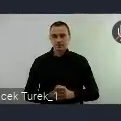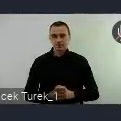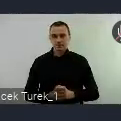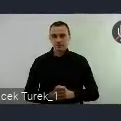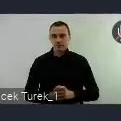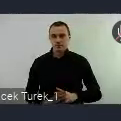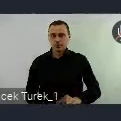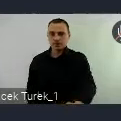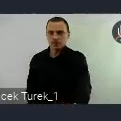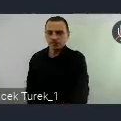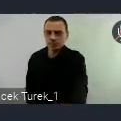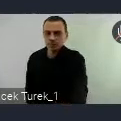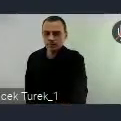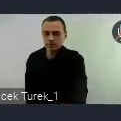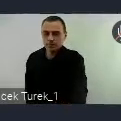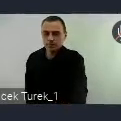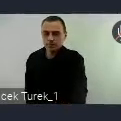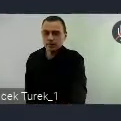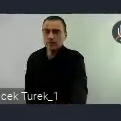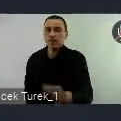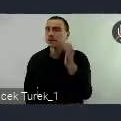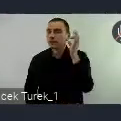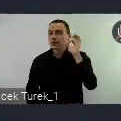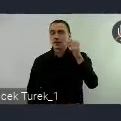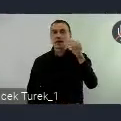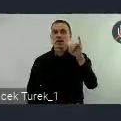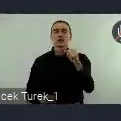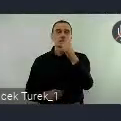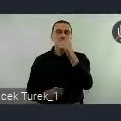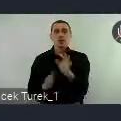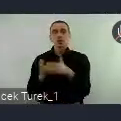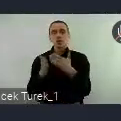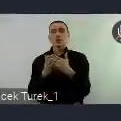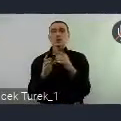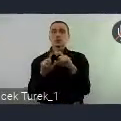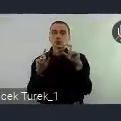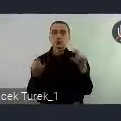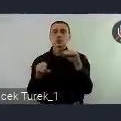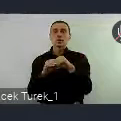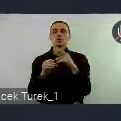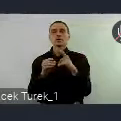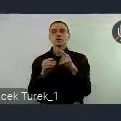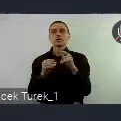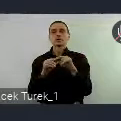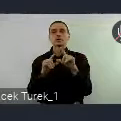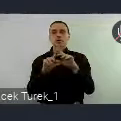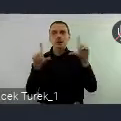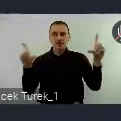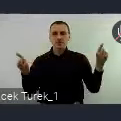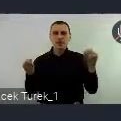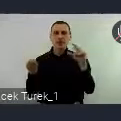tutaj jest pytanie od pani Joanny Czy planują budynku umiem się tablica Defro graficzną